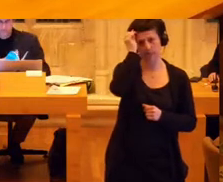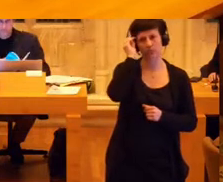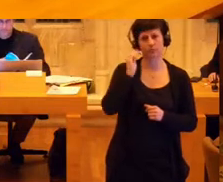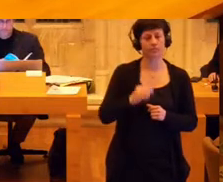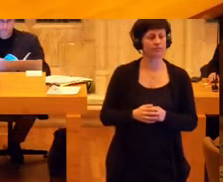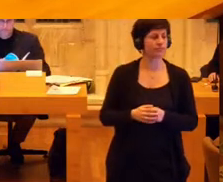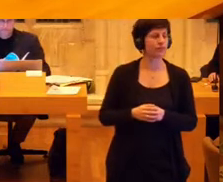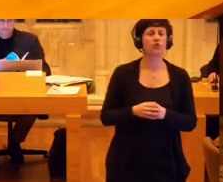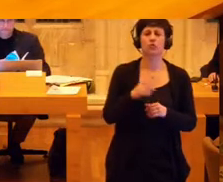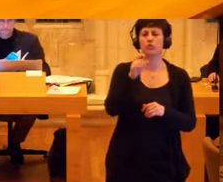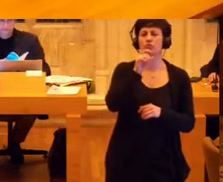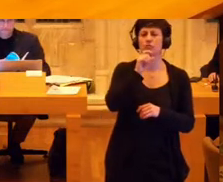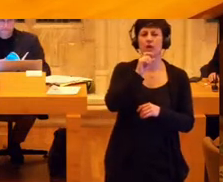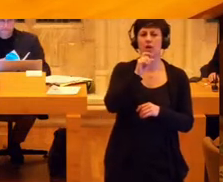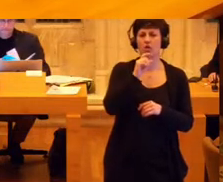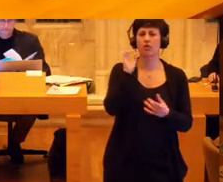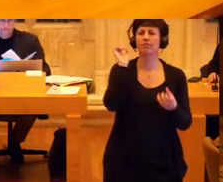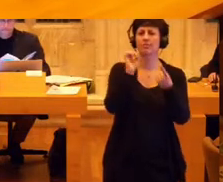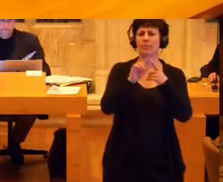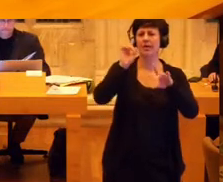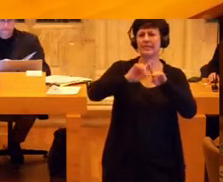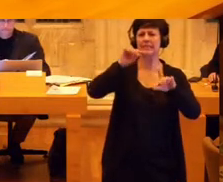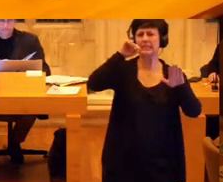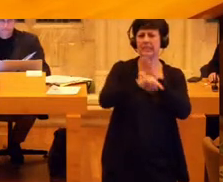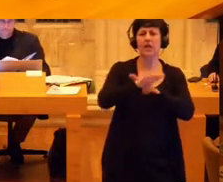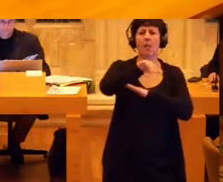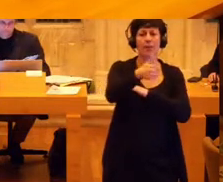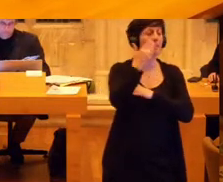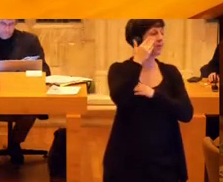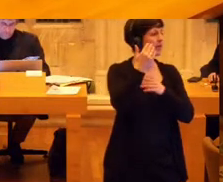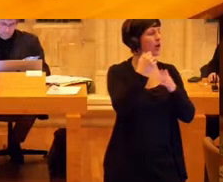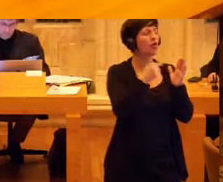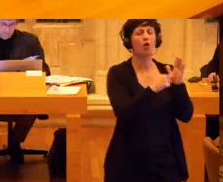On reviendra plus en détail sur certains sujets, si vous le souhaitez,